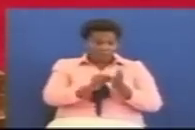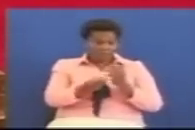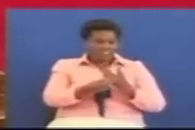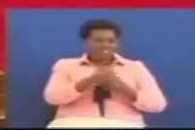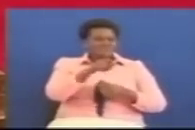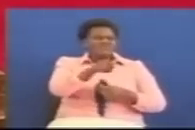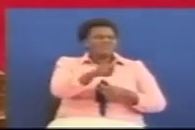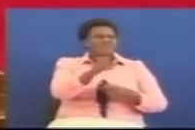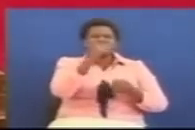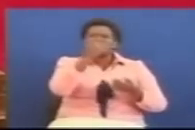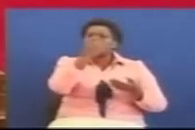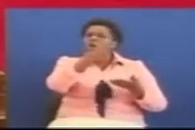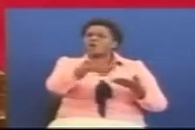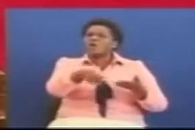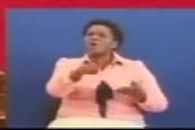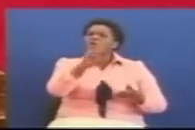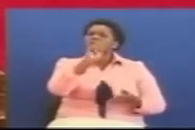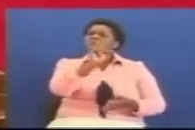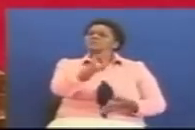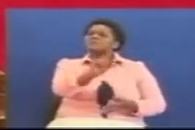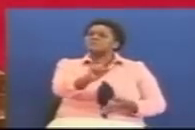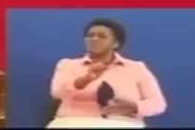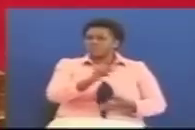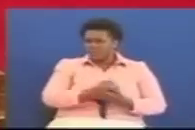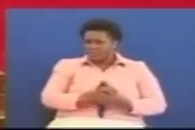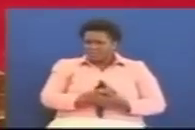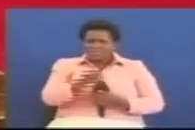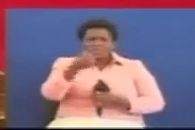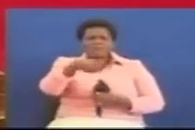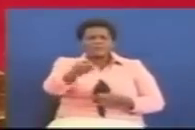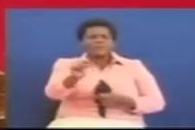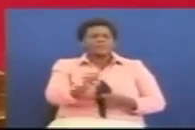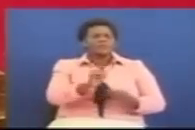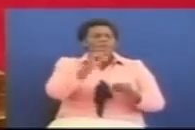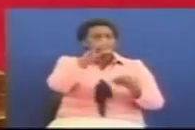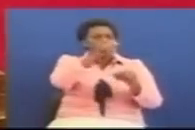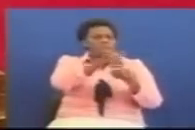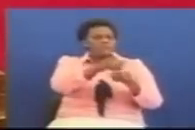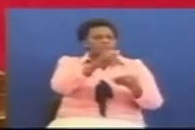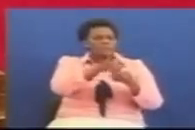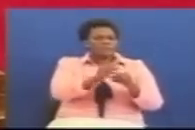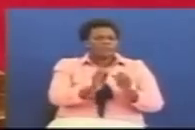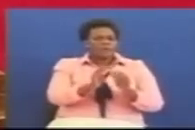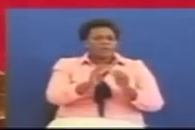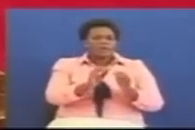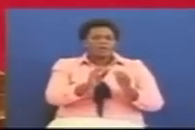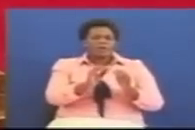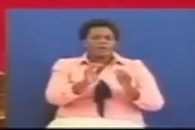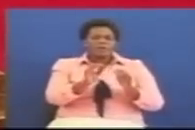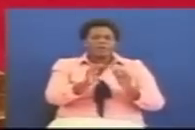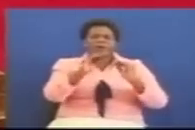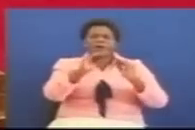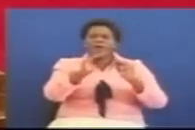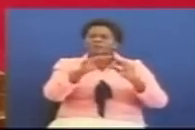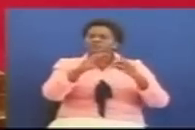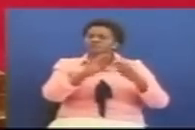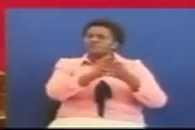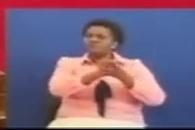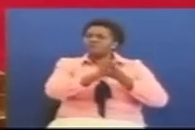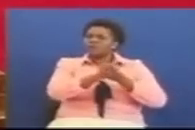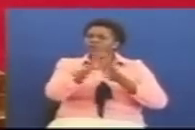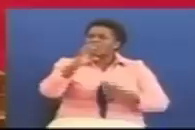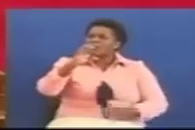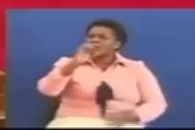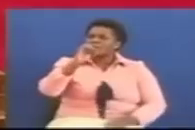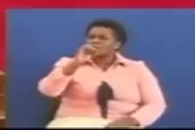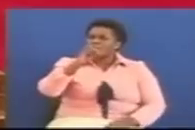yani Uganda, Kenya, Algeria na Misri, ni wanachama wa jumuiya COMESA. Na kwa hiyo kodi za kuingiza tumbaku, chai na bidhaa